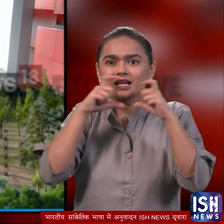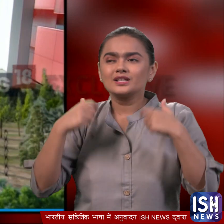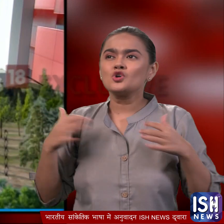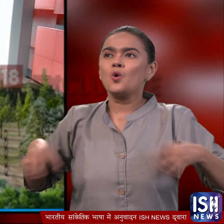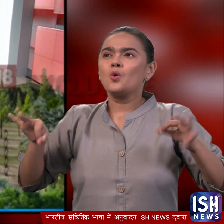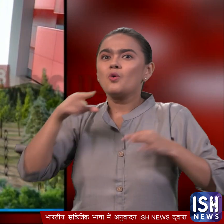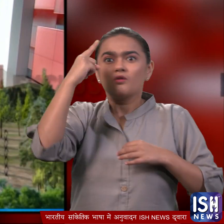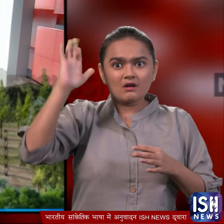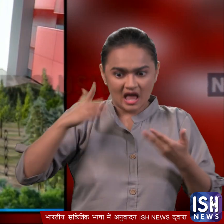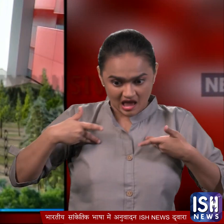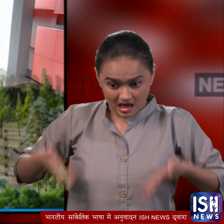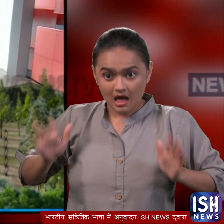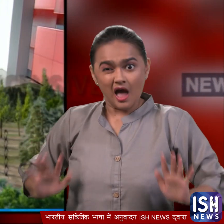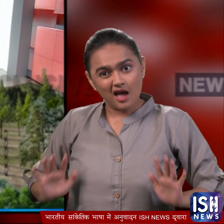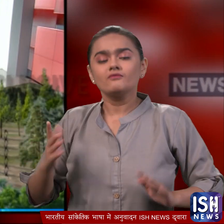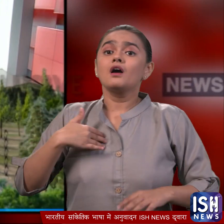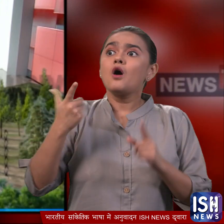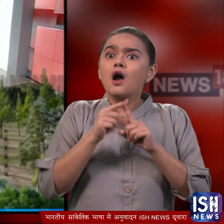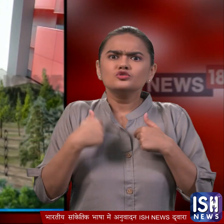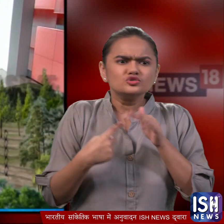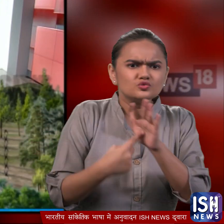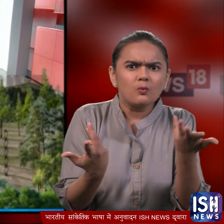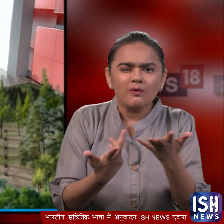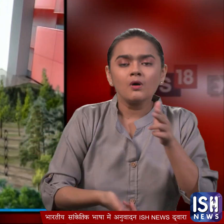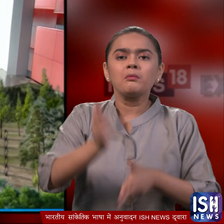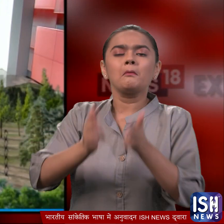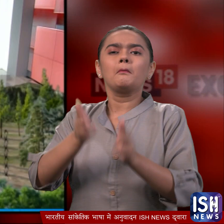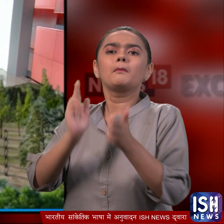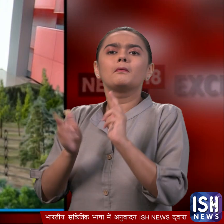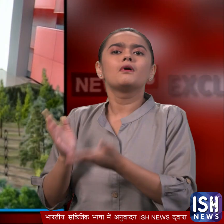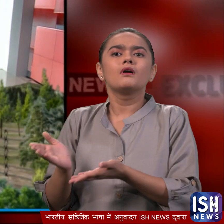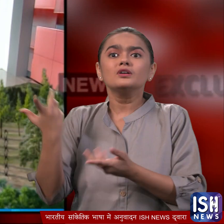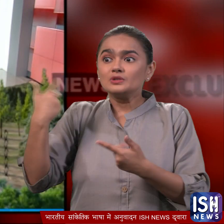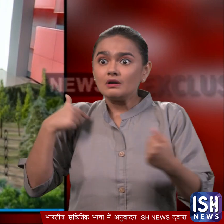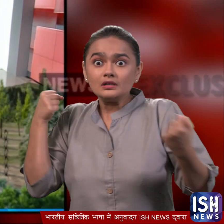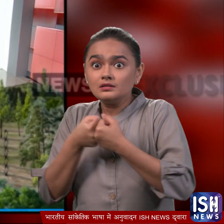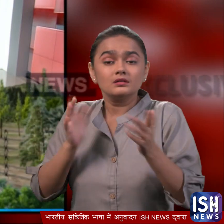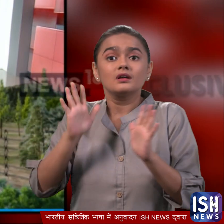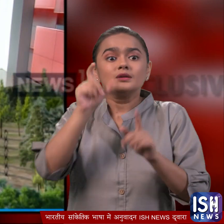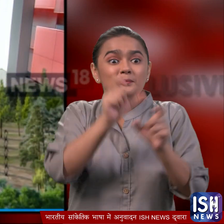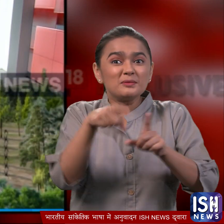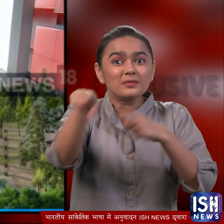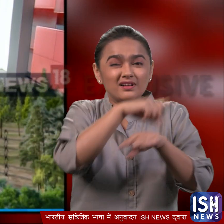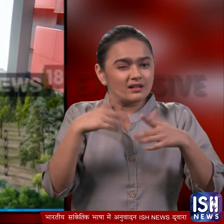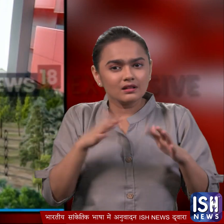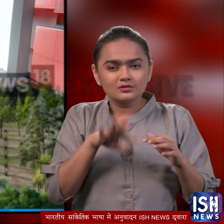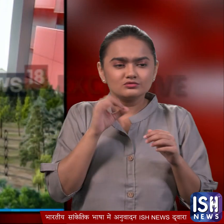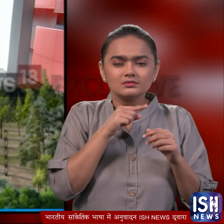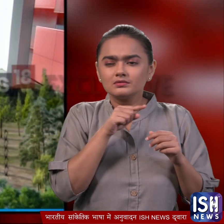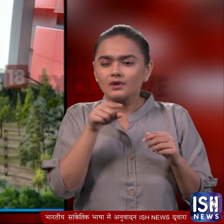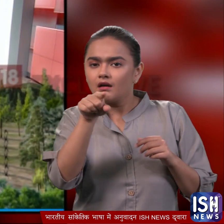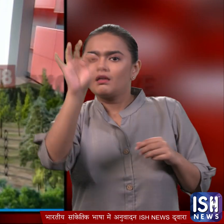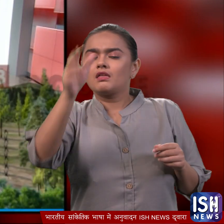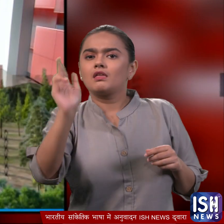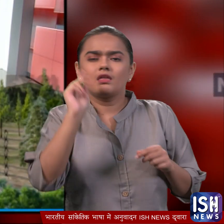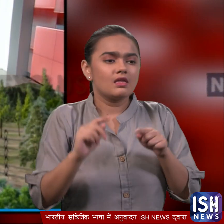लिए आतंकी ऐसे लोगों को निशाना बना रहे हैं जिनके पास न तो हथियार हो, न ही वो लड़ने के लिए तैयार हो। मतलब आम नागरिकों को चुन